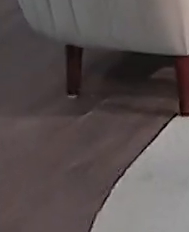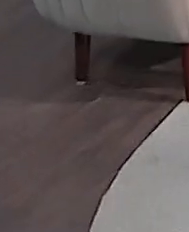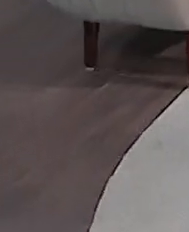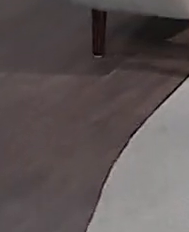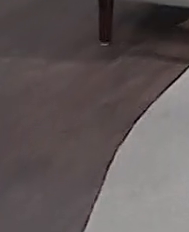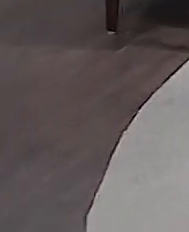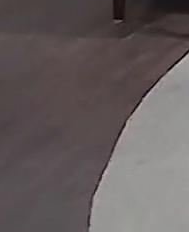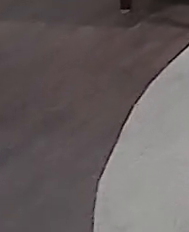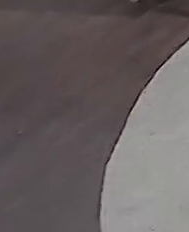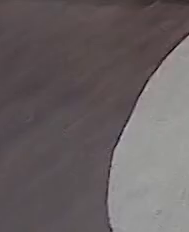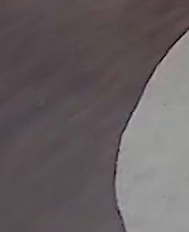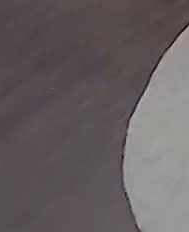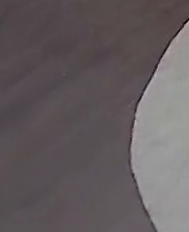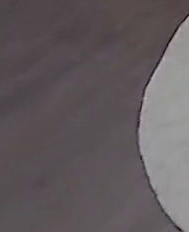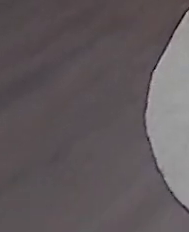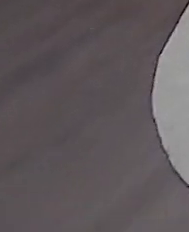وبيحسدوا فيا،